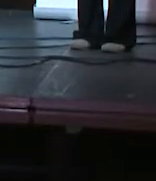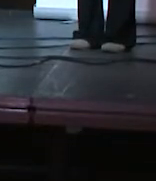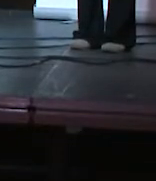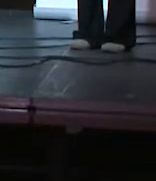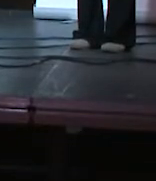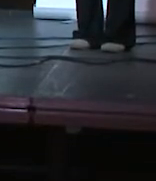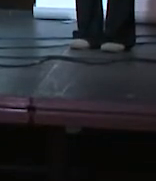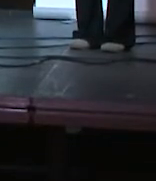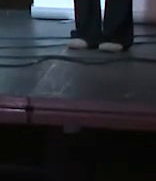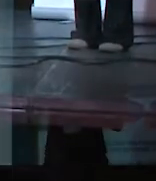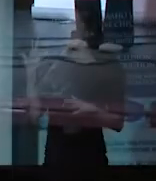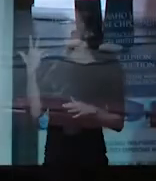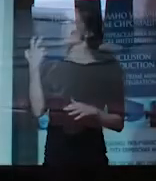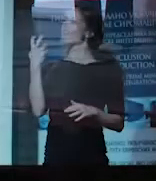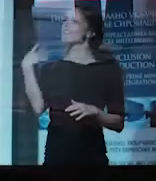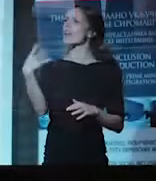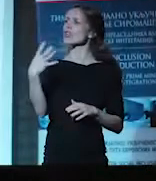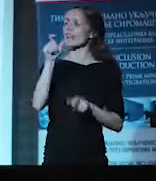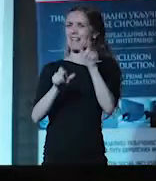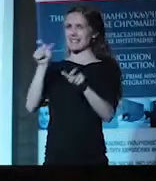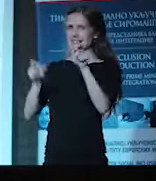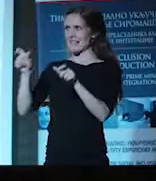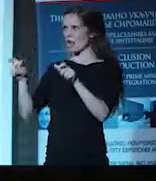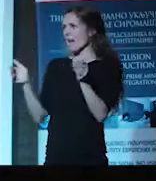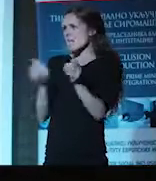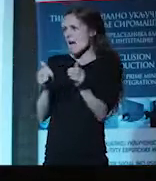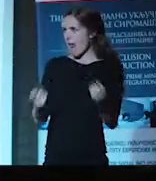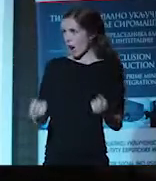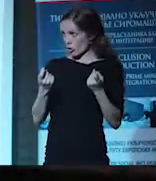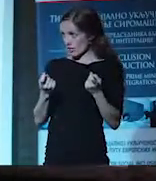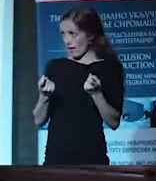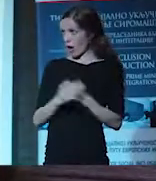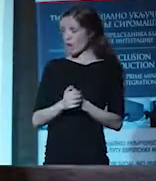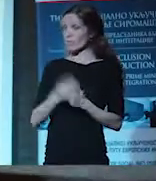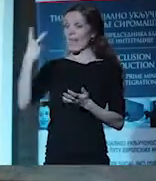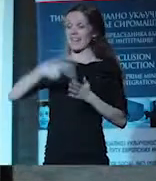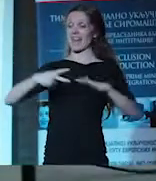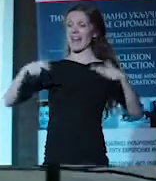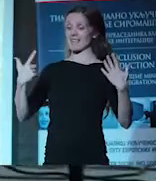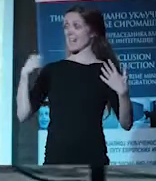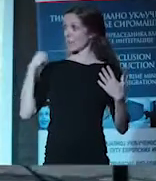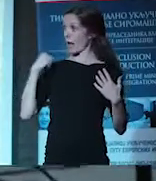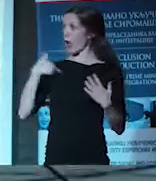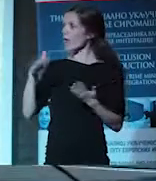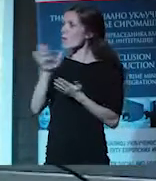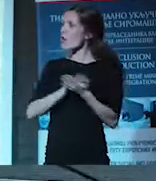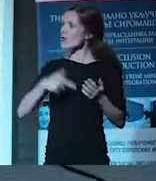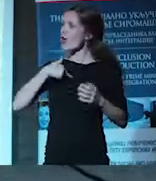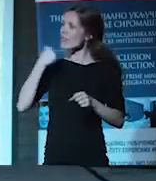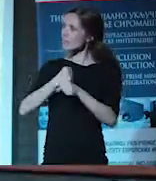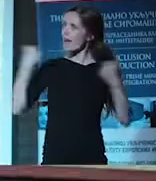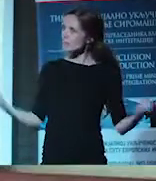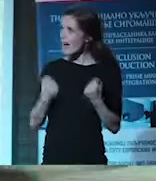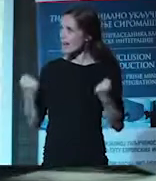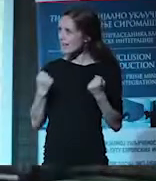Donja Toponica broji oko 340 stanovnika, malo je selo i 2007. godine kada sam krenuo da se bavim